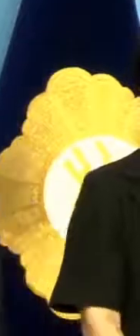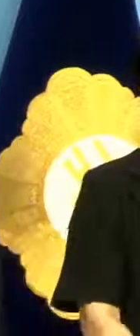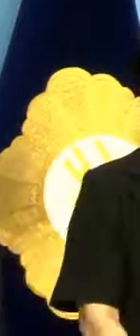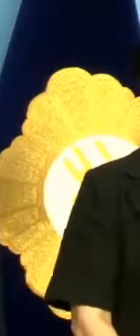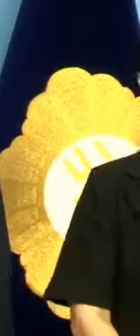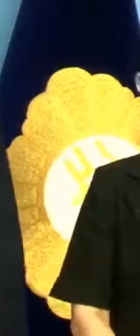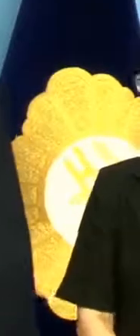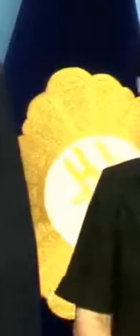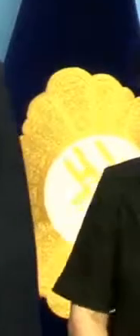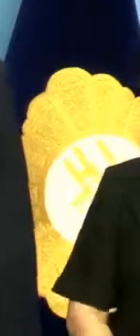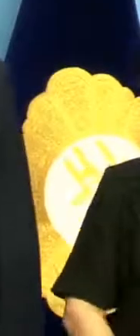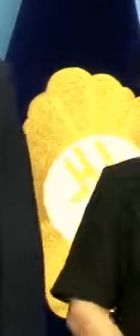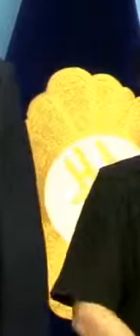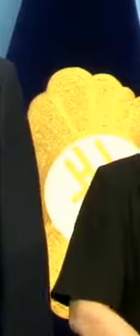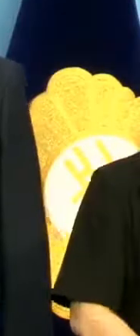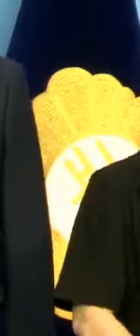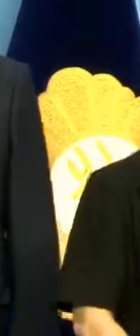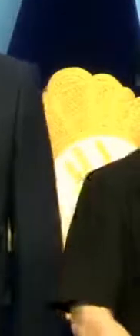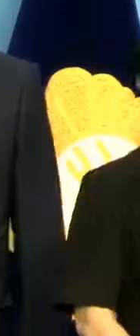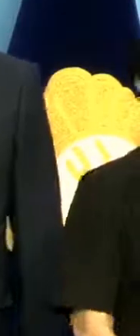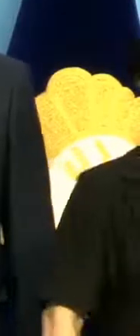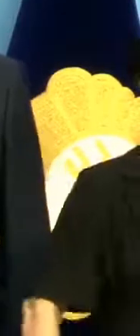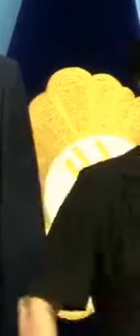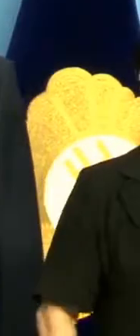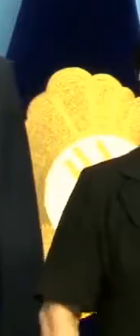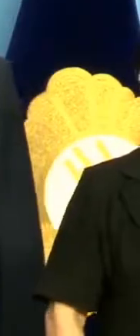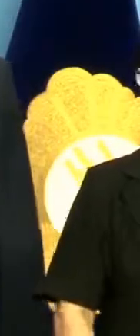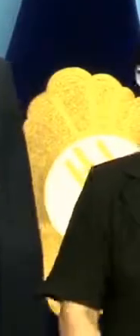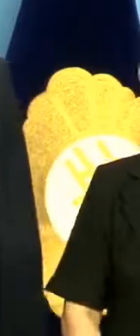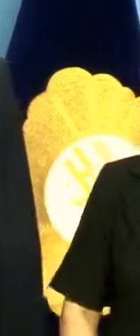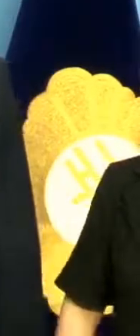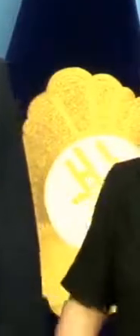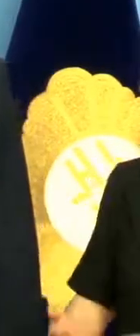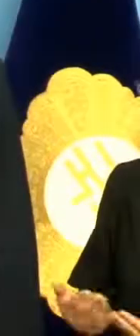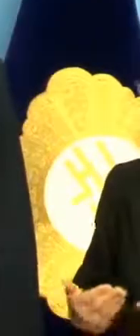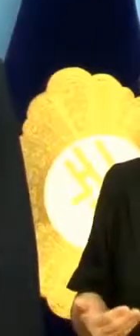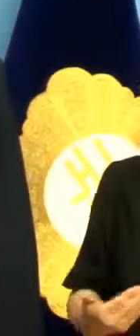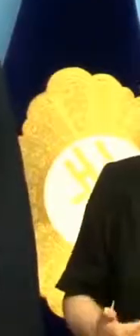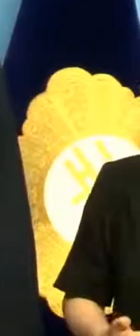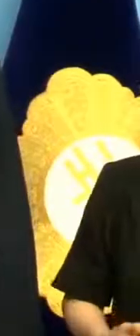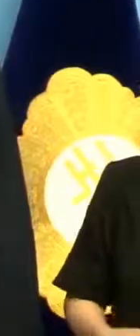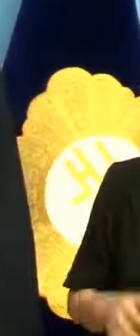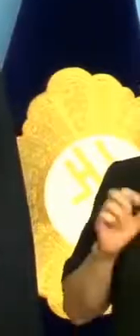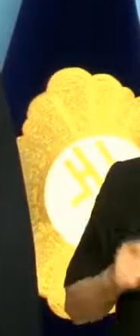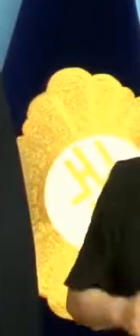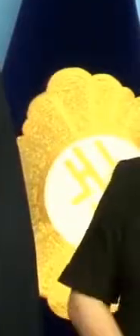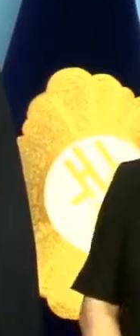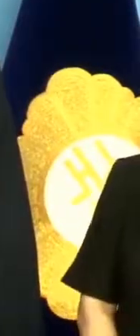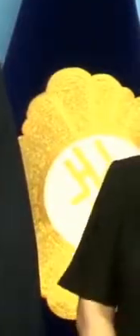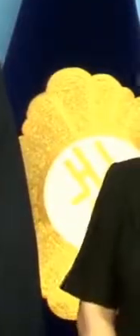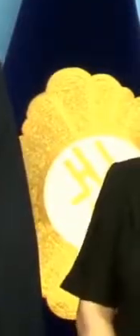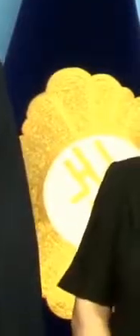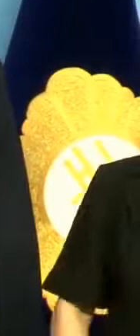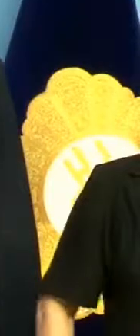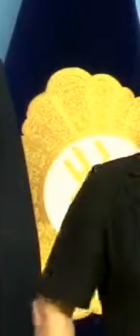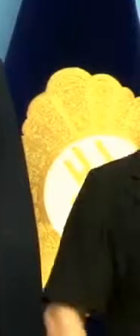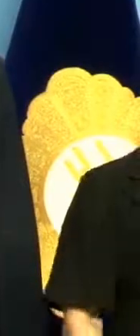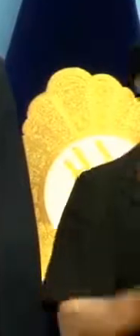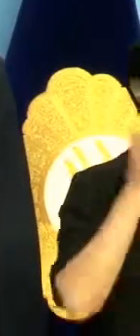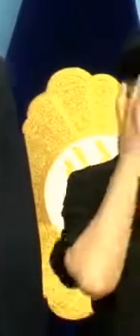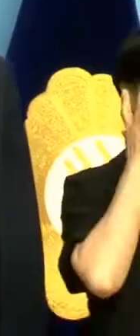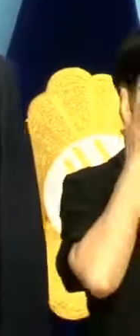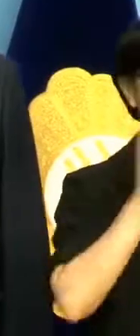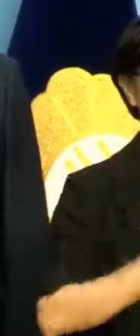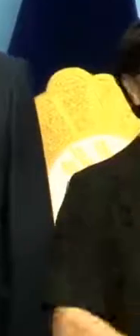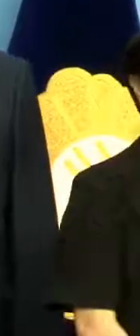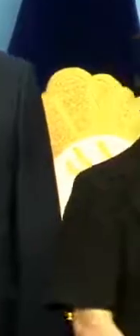수통 하나요 북단 보고 다 가능하세요 어떻게 되는 골 보셨어요